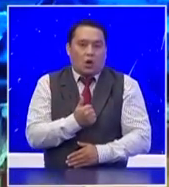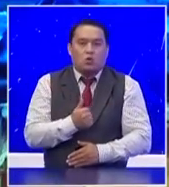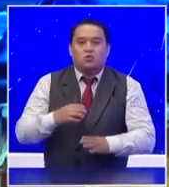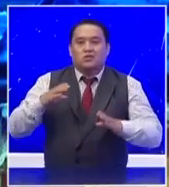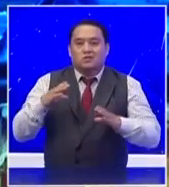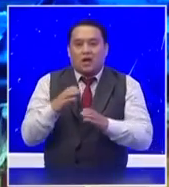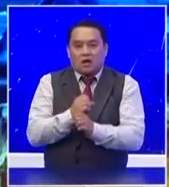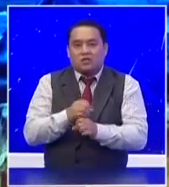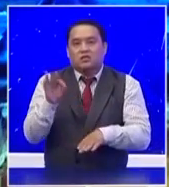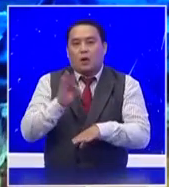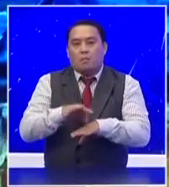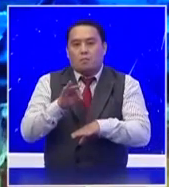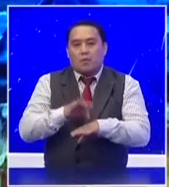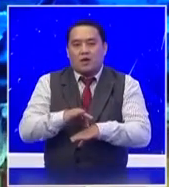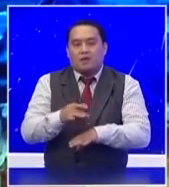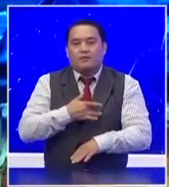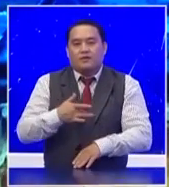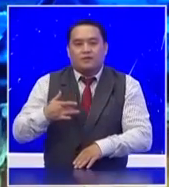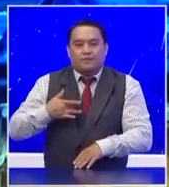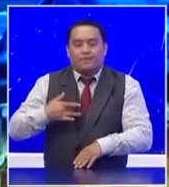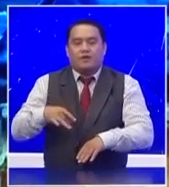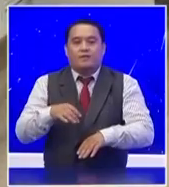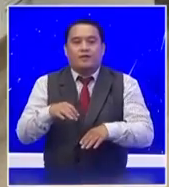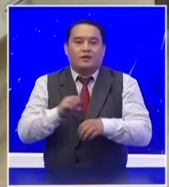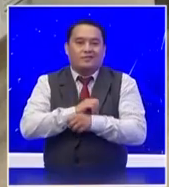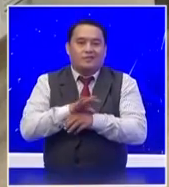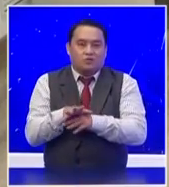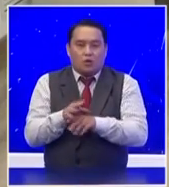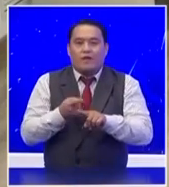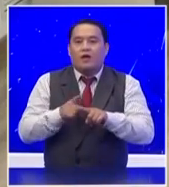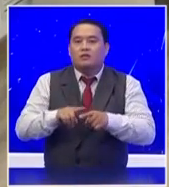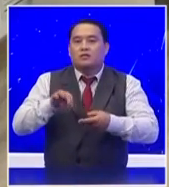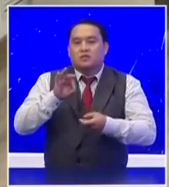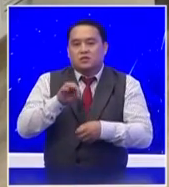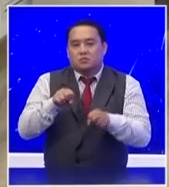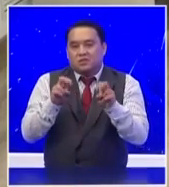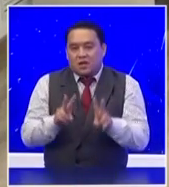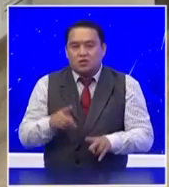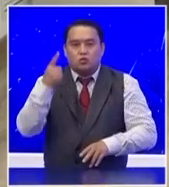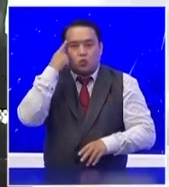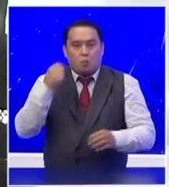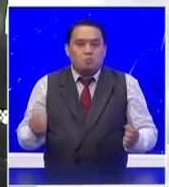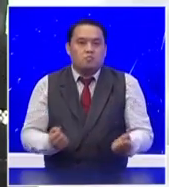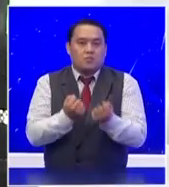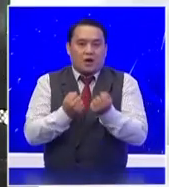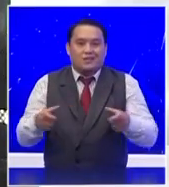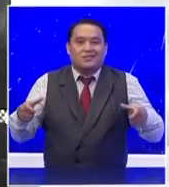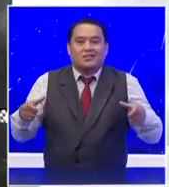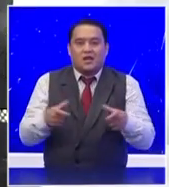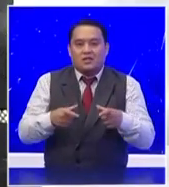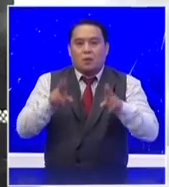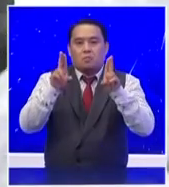значительно снизился уровень заболеваемости пневмонией. Специалисты считают, что этому поспособствовало поддержание карантинных